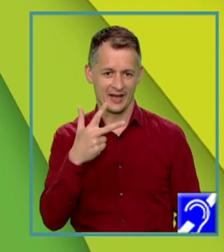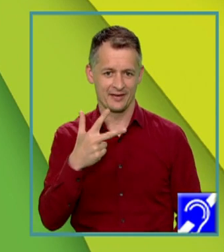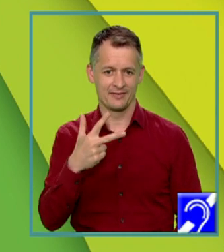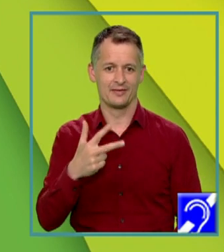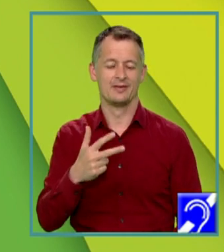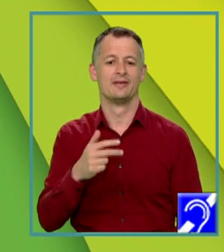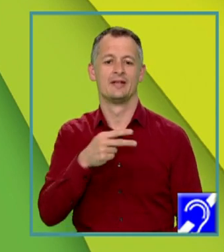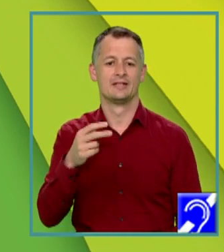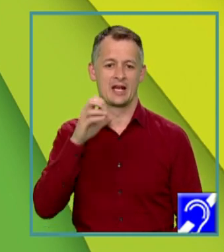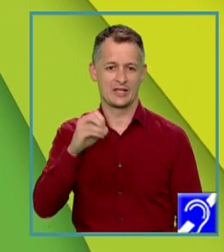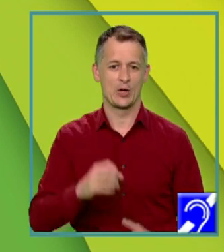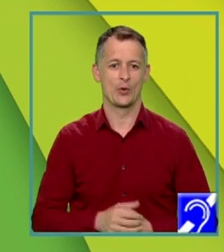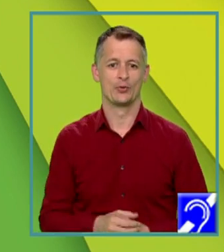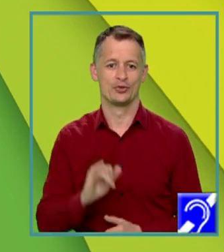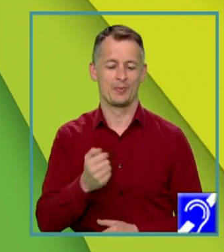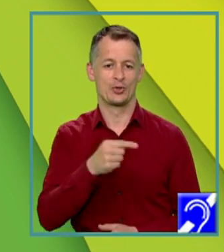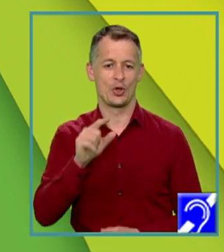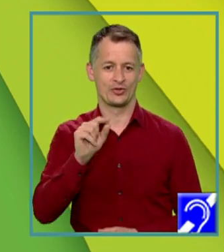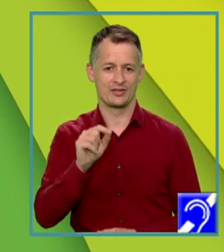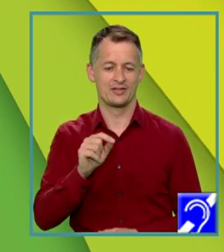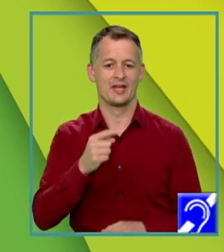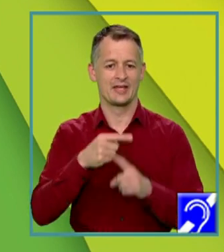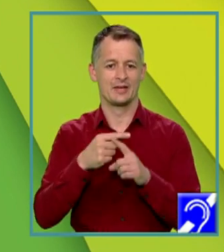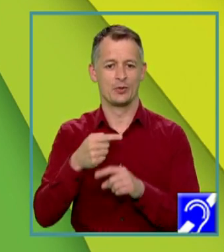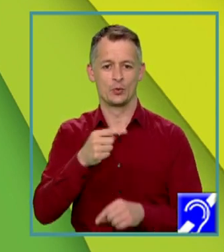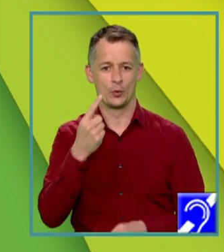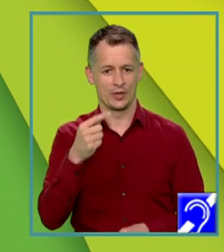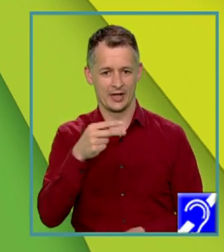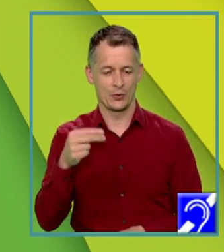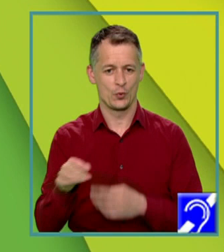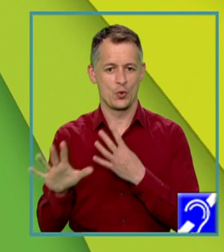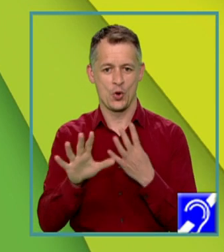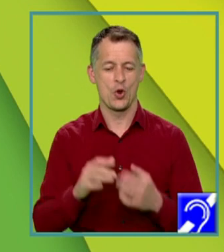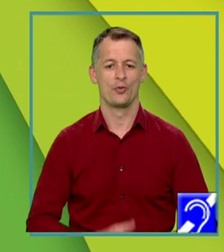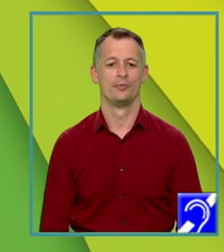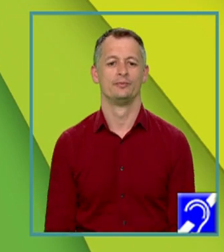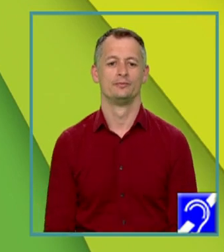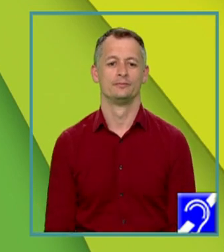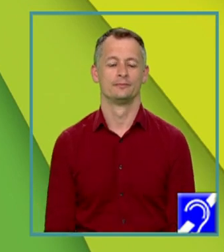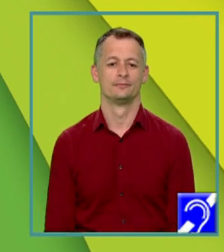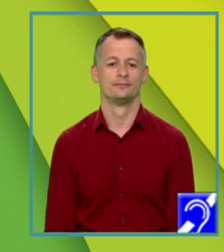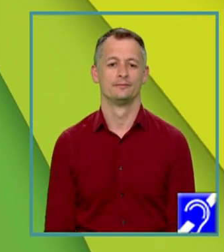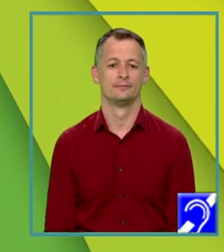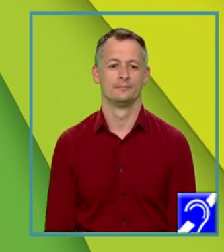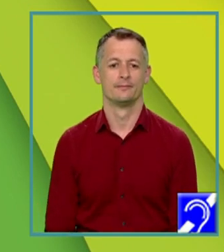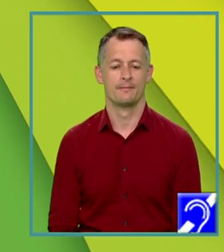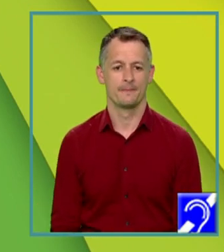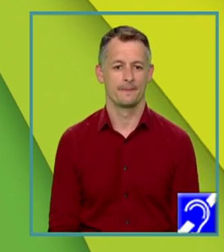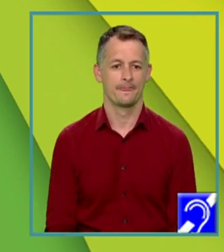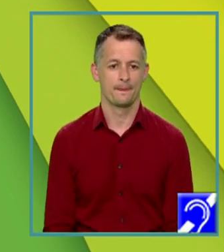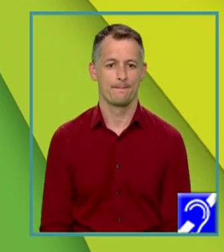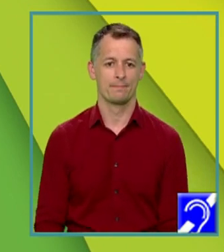3 egal cu 0 nilles 20 x minus 1 egal cu nouă din prima ecuație a